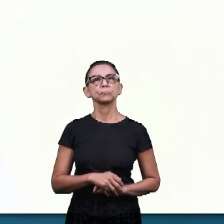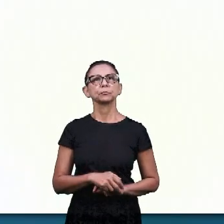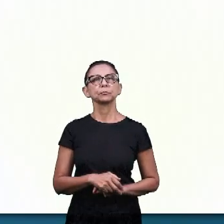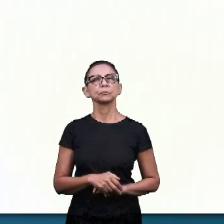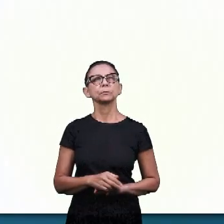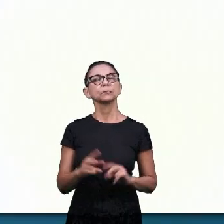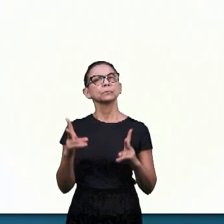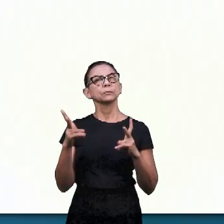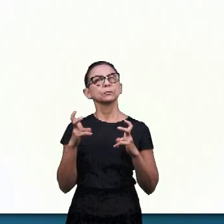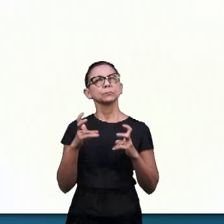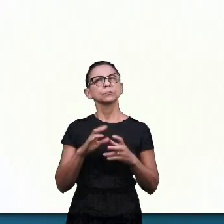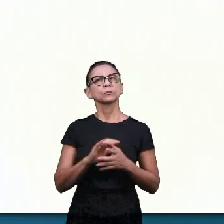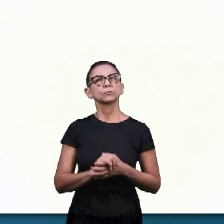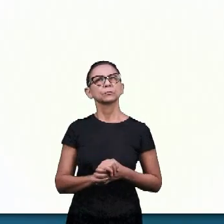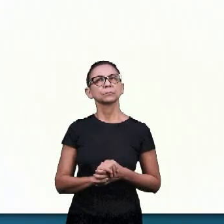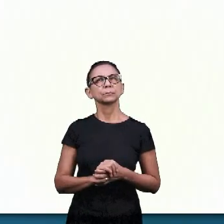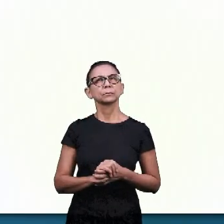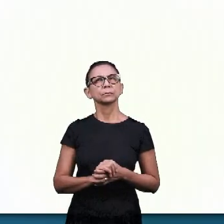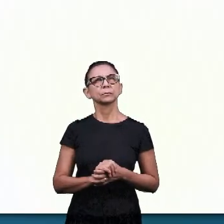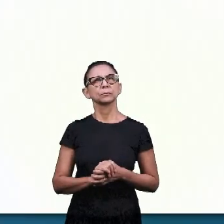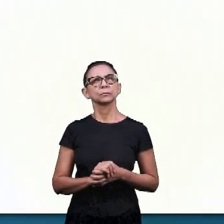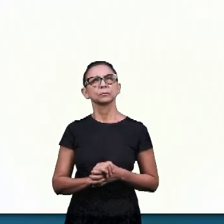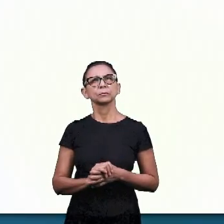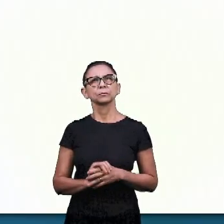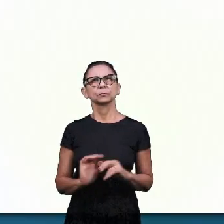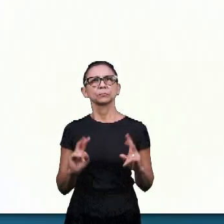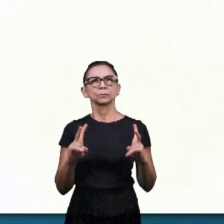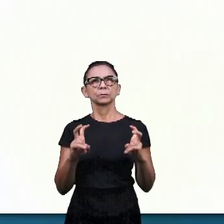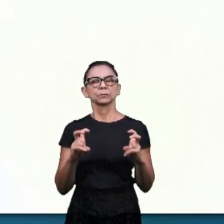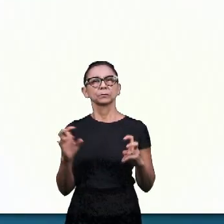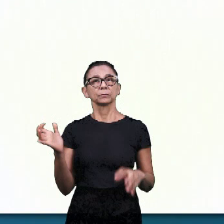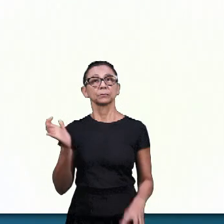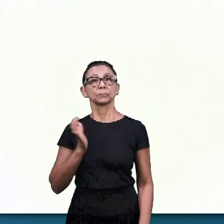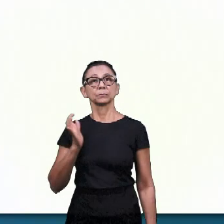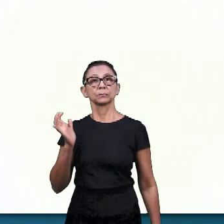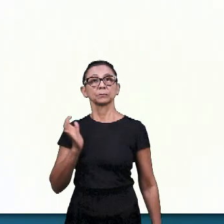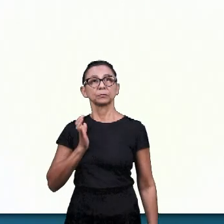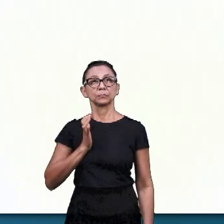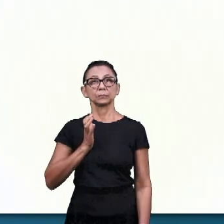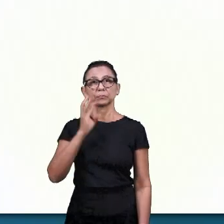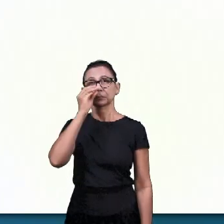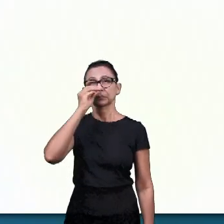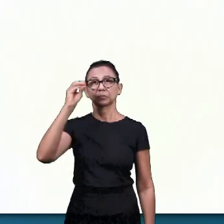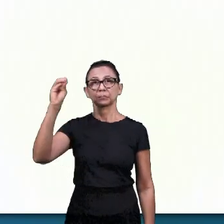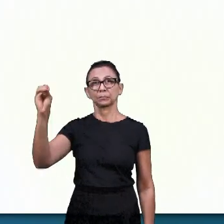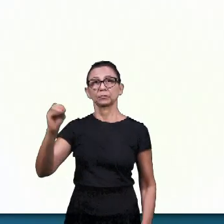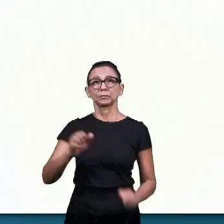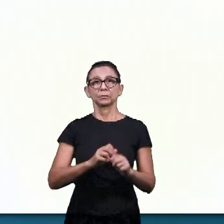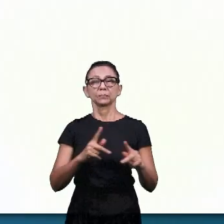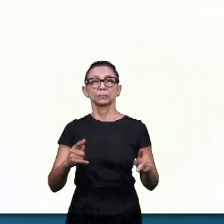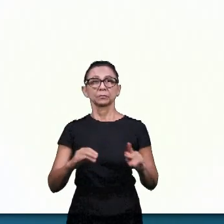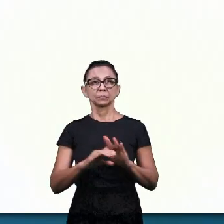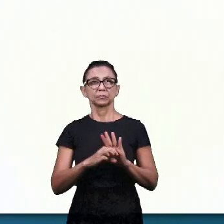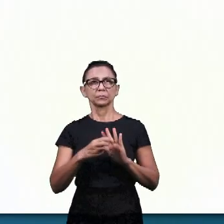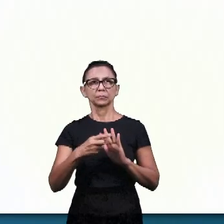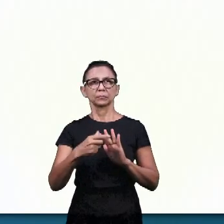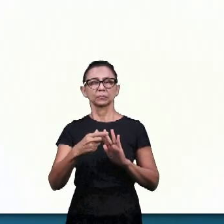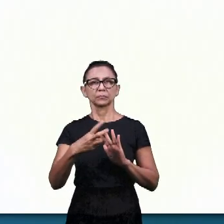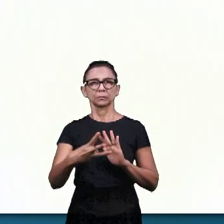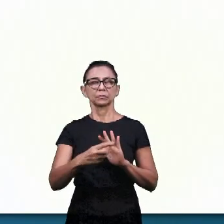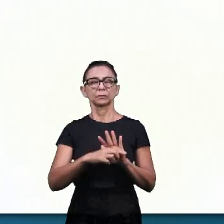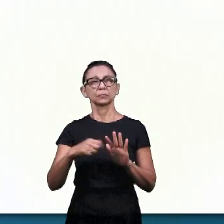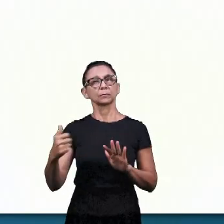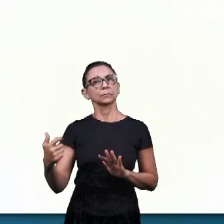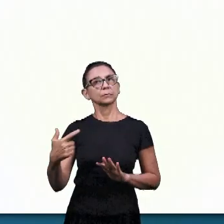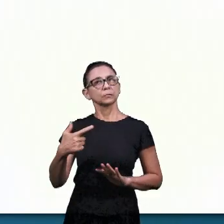Nous avons vérifié le rejet de ceux qui sont appelés riches. On va en Apocalypse 3, 17, au corps et, bien